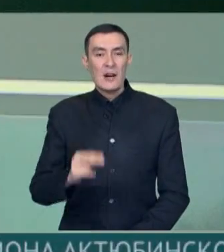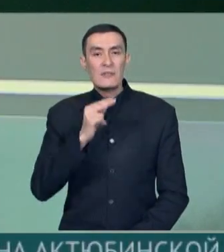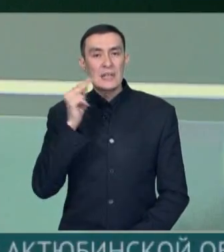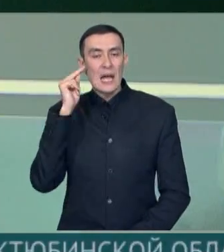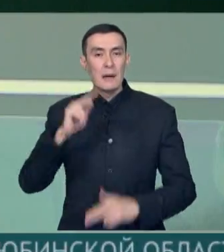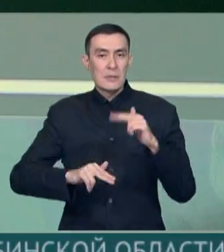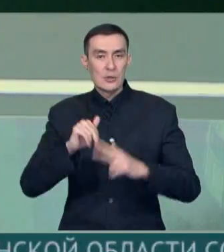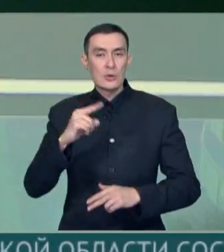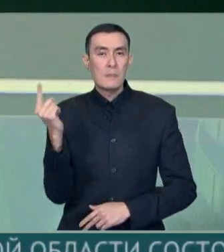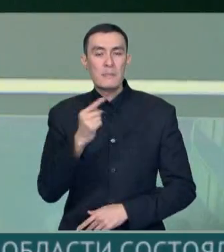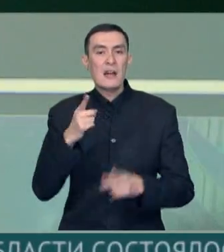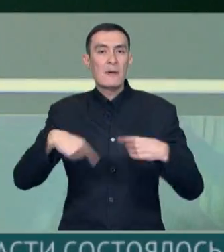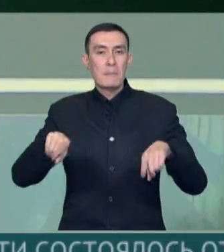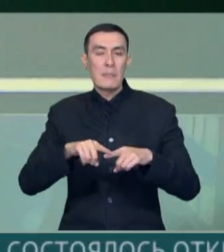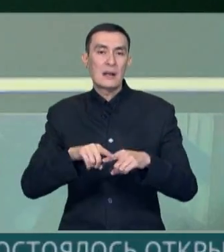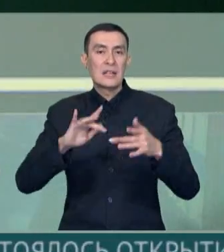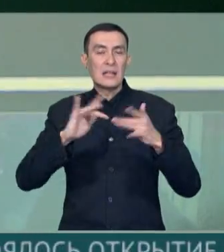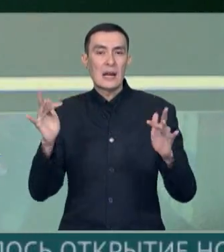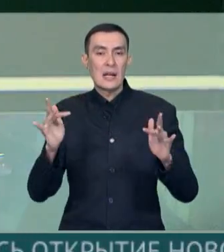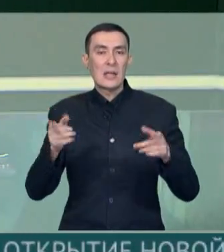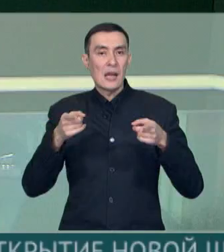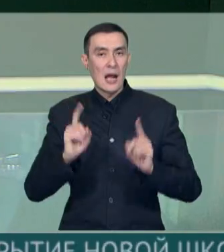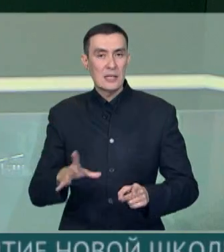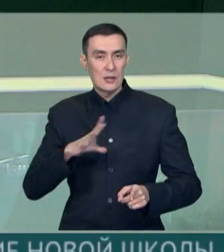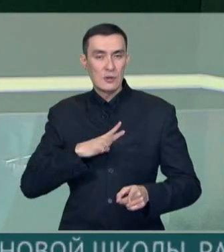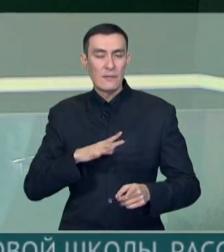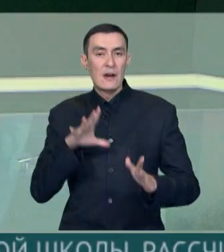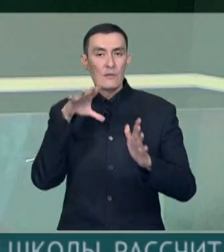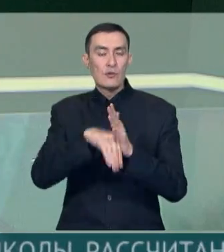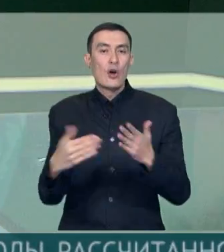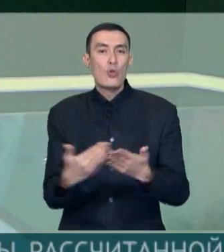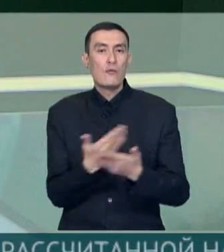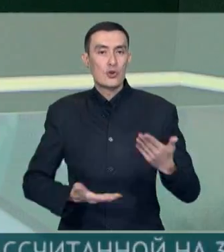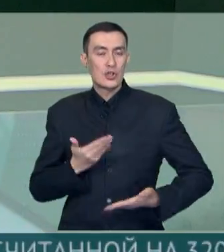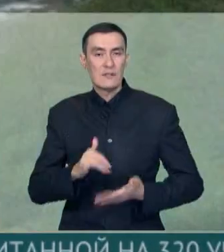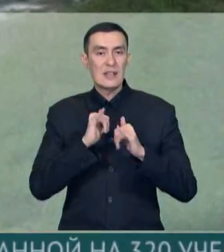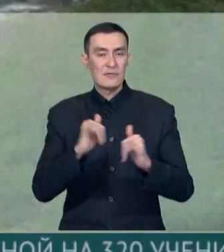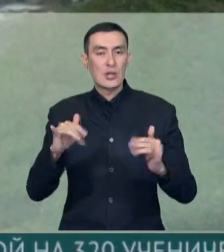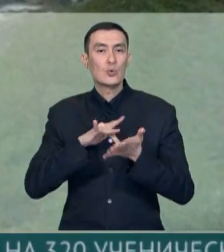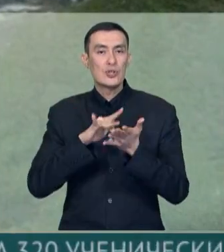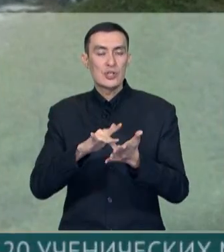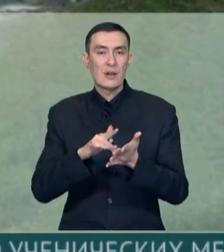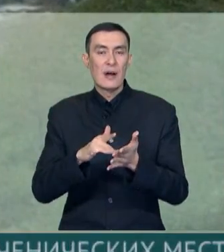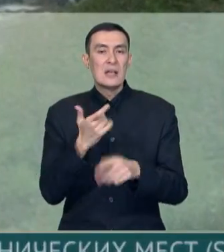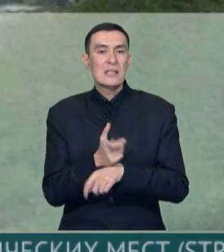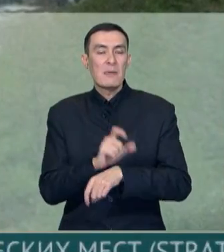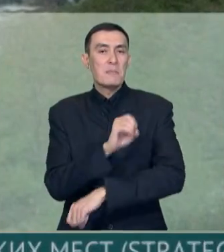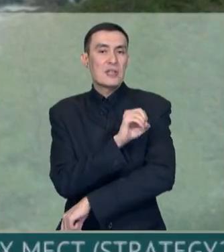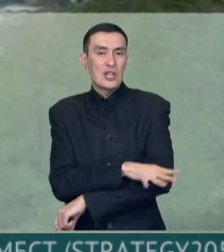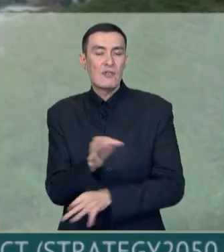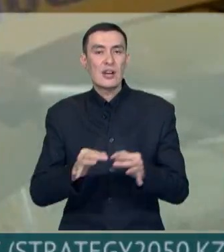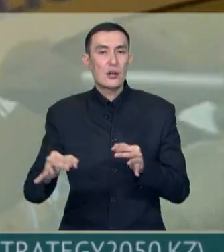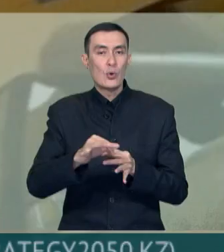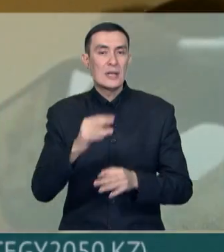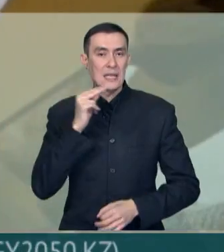В Китае построят первый парк виртуальной реальности. Его создатели надеются вдохнуть новую жизнь в туристическую индустрию одного из беднейших регионов